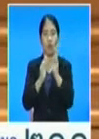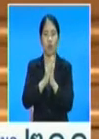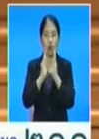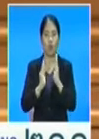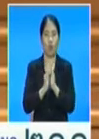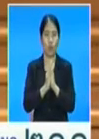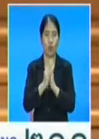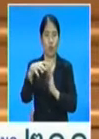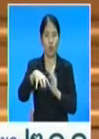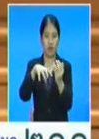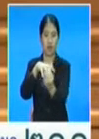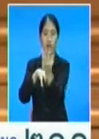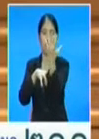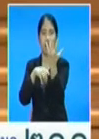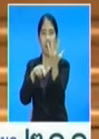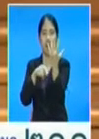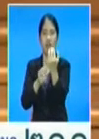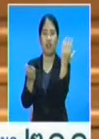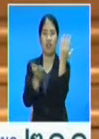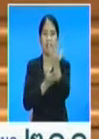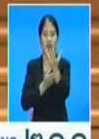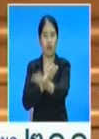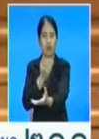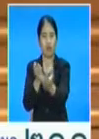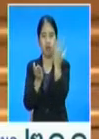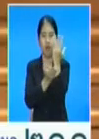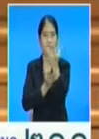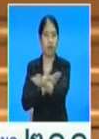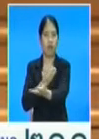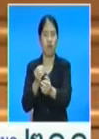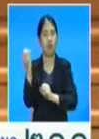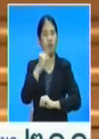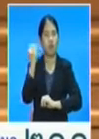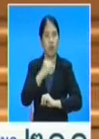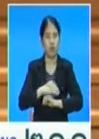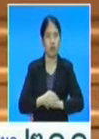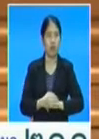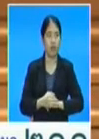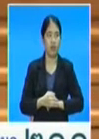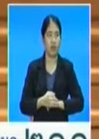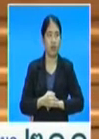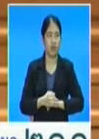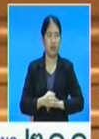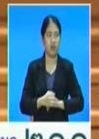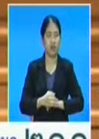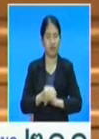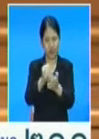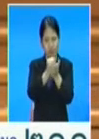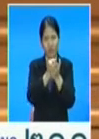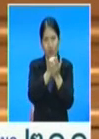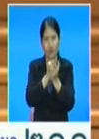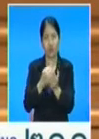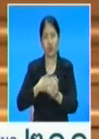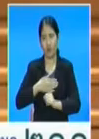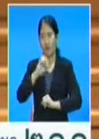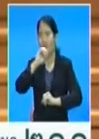คนตัดก็อยากตัดให้โกรนนะเพราะจะตัดทีเดียวปีนึงไม่งั้นเขาตัดหลายครั้งช่วยไปบอกหน่อยเถอะผมก็ตั้